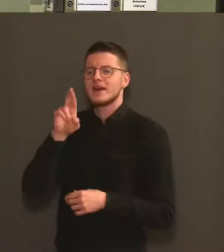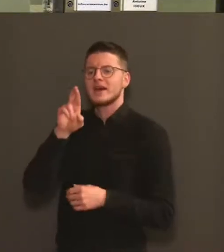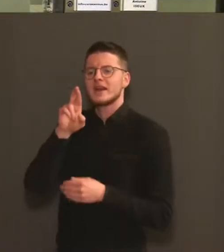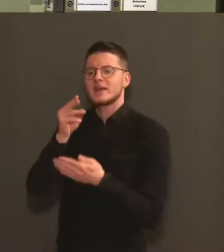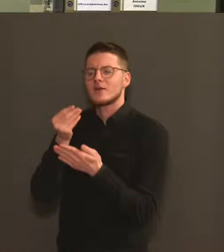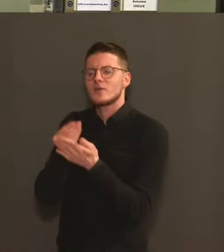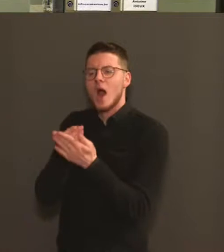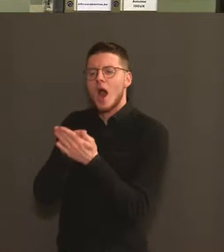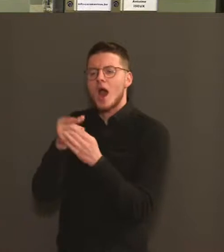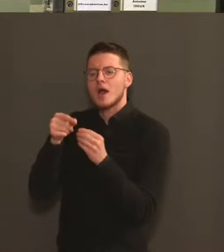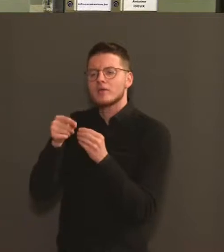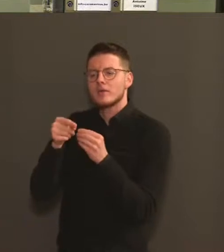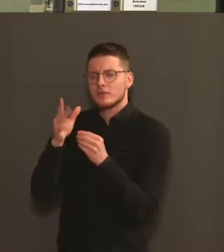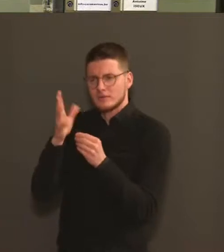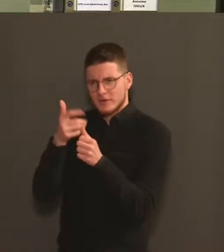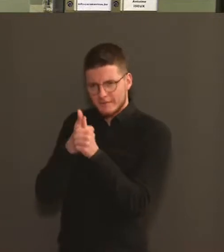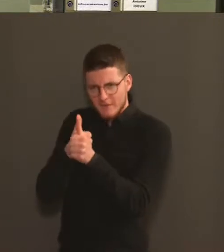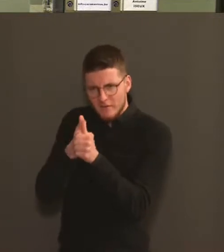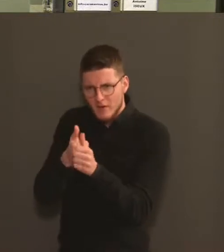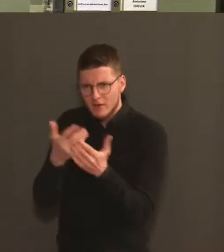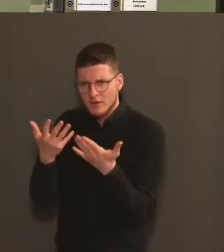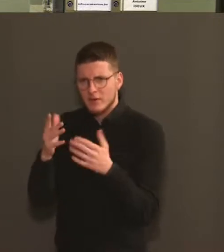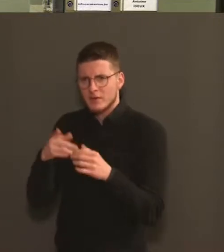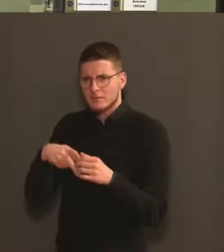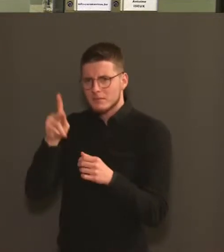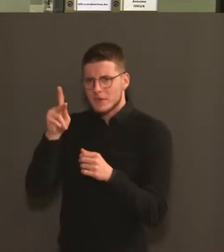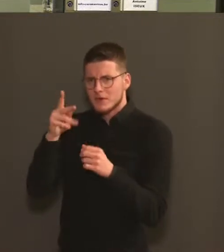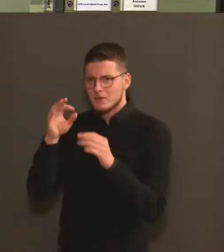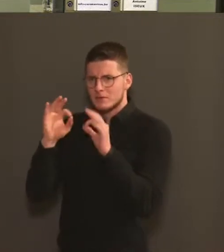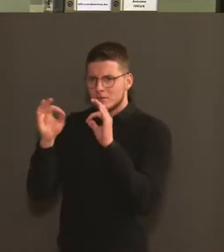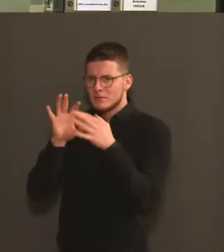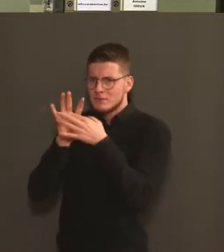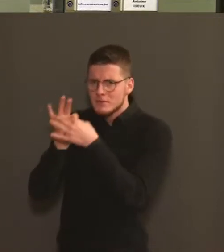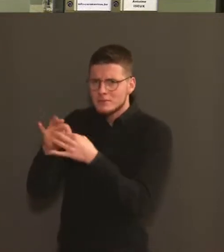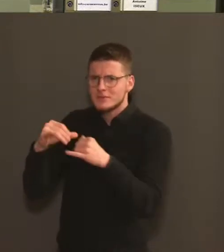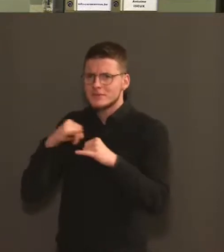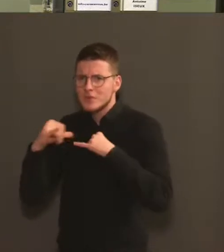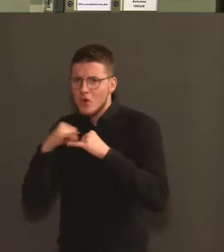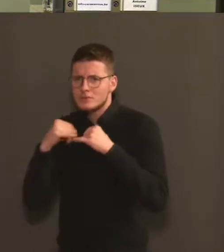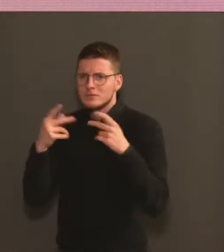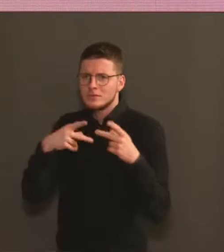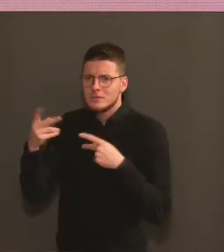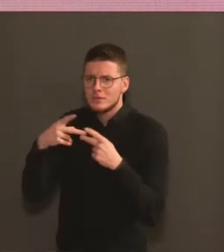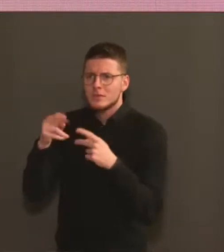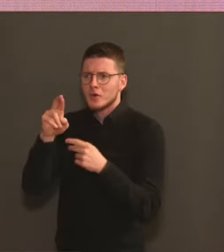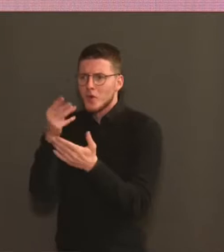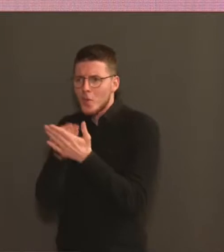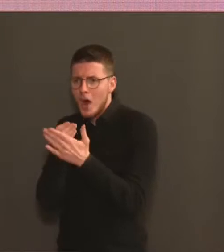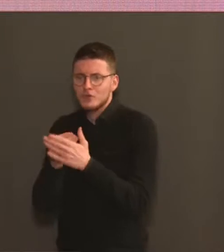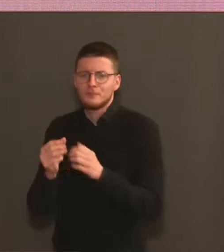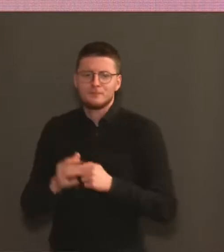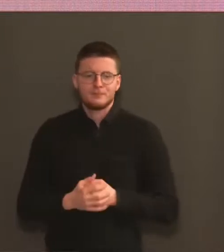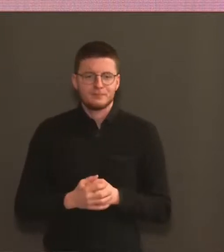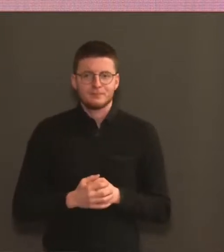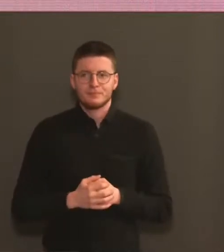Waarom gaat de voorkeur naar die van de ziekenhuisopnames? Wel, er zijn inderdaad